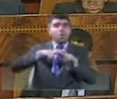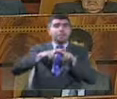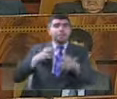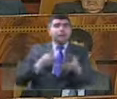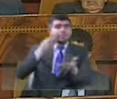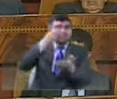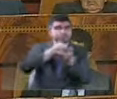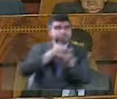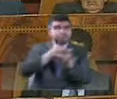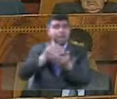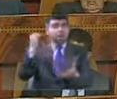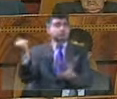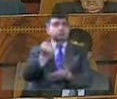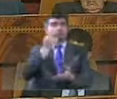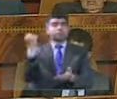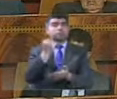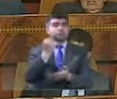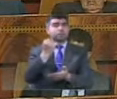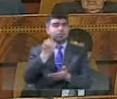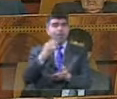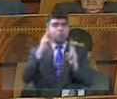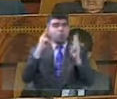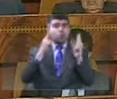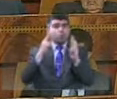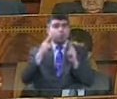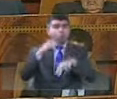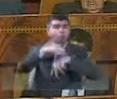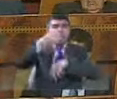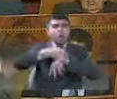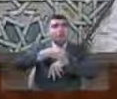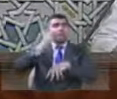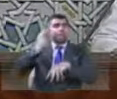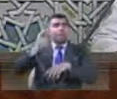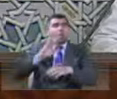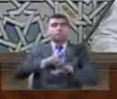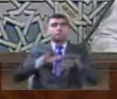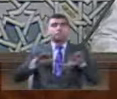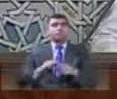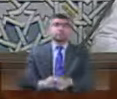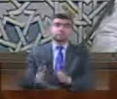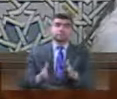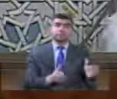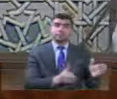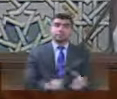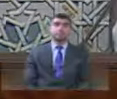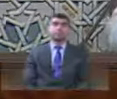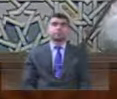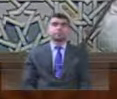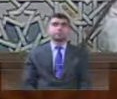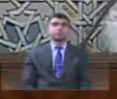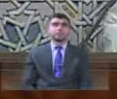ديال إنهاء الإنجاز ديال هذا الطريق السريع في الأجل المحددة. وشكرا سيد الوزير. شكرا، تفضلوا سيد الوزير.